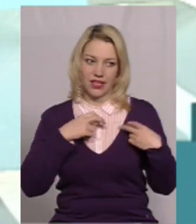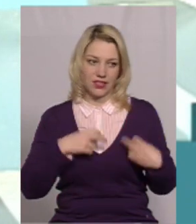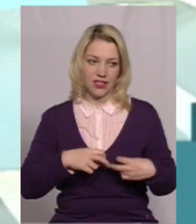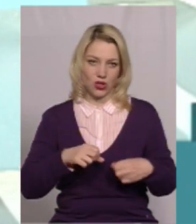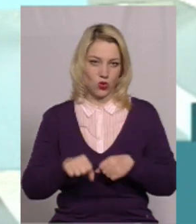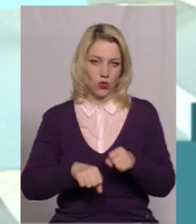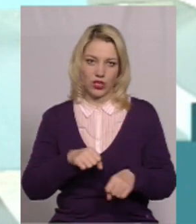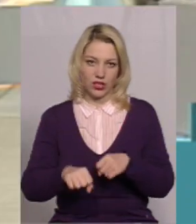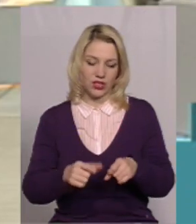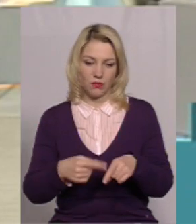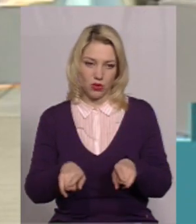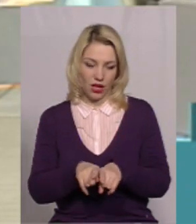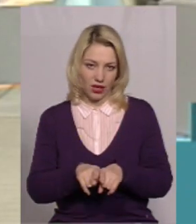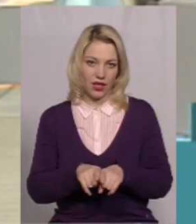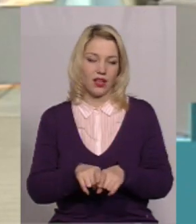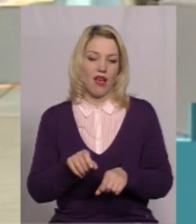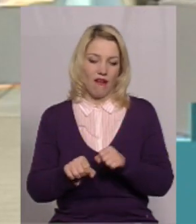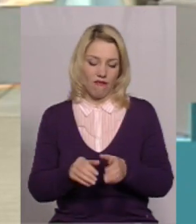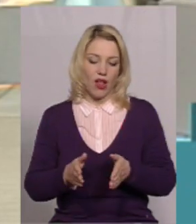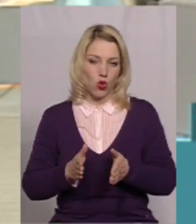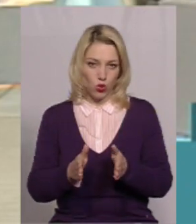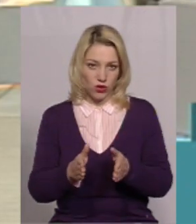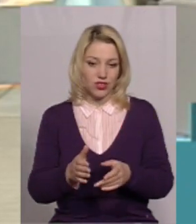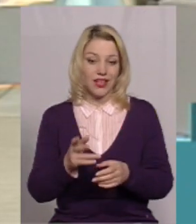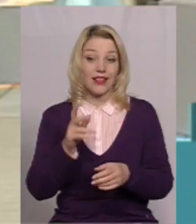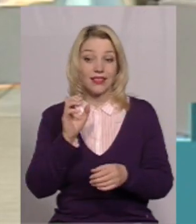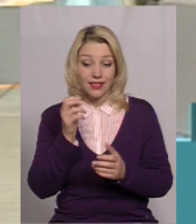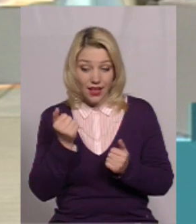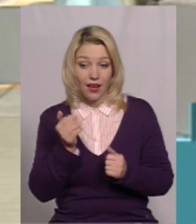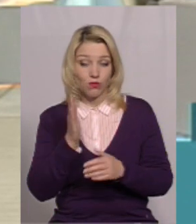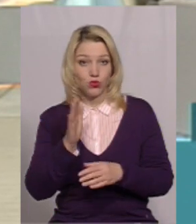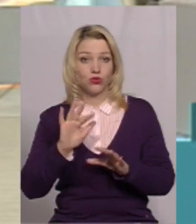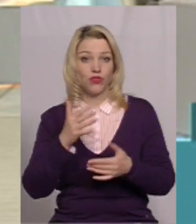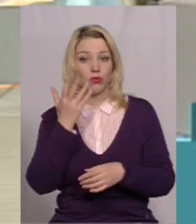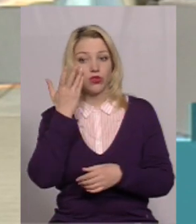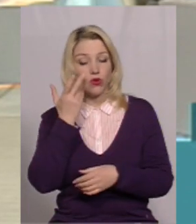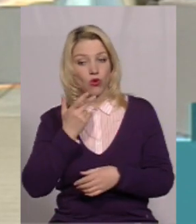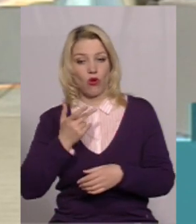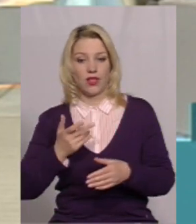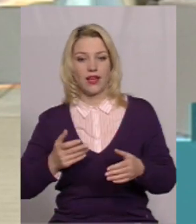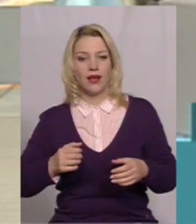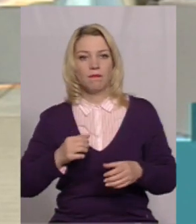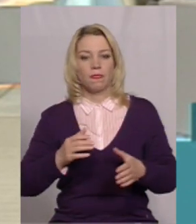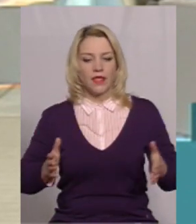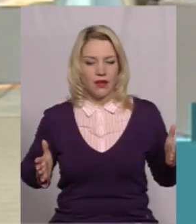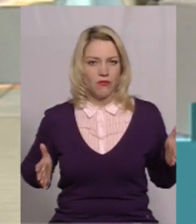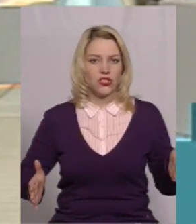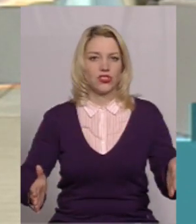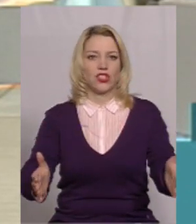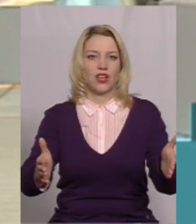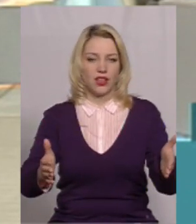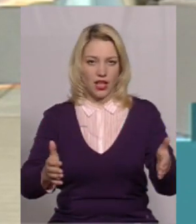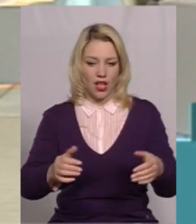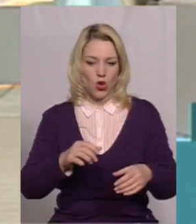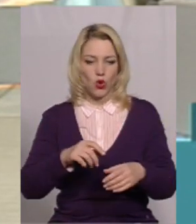по таких велодоріжках. Так, будуть випадки, коли проїжджа частина чи